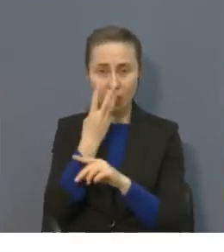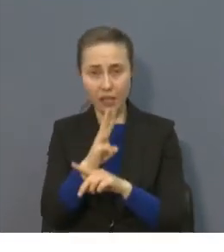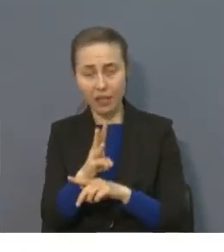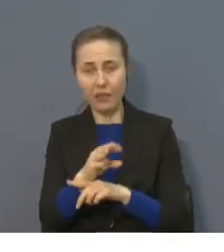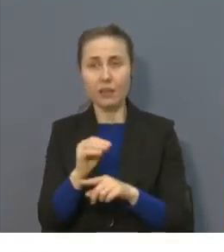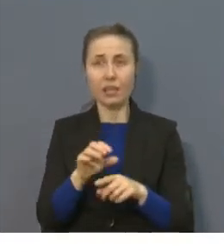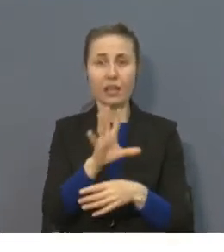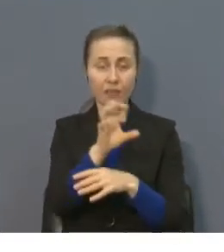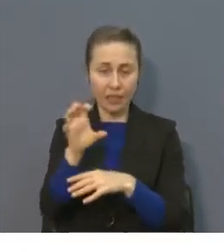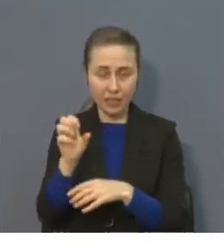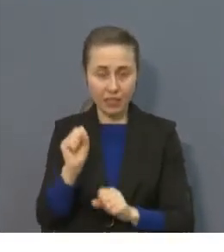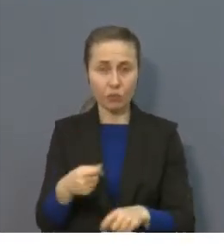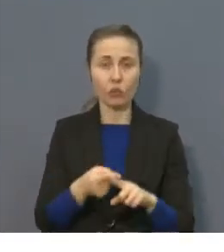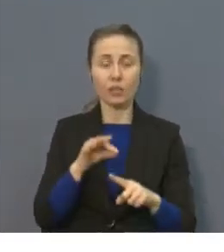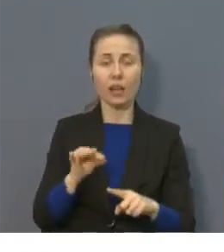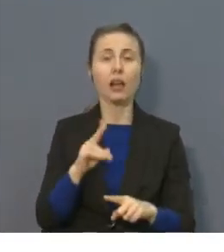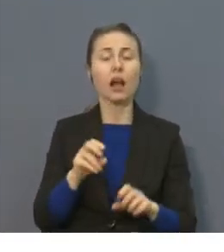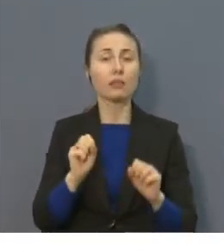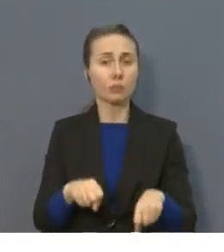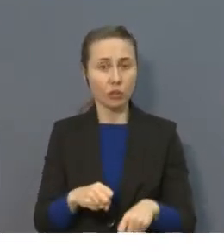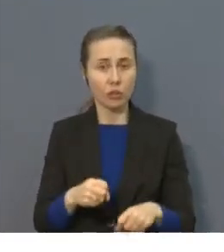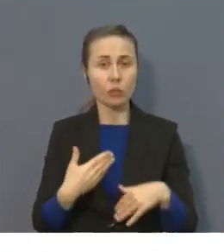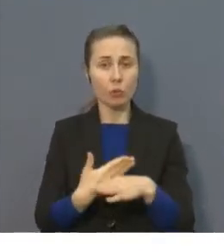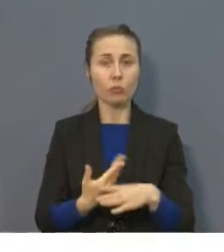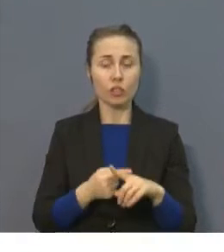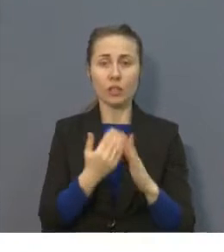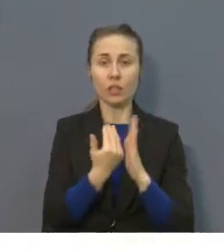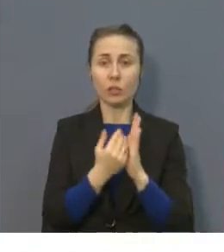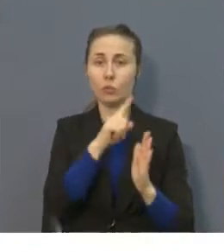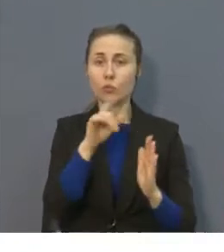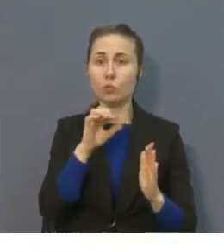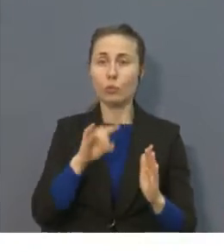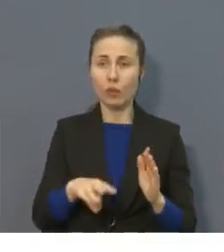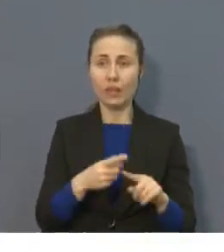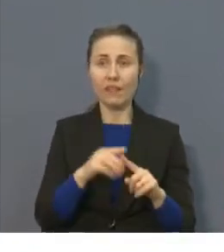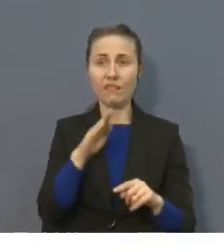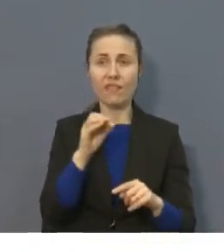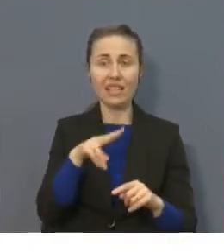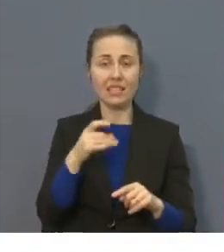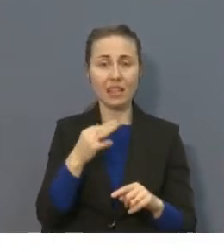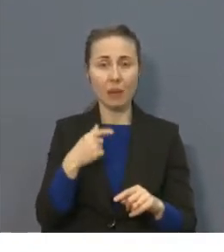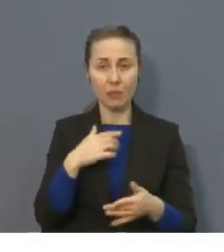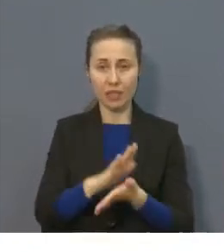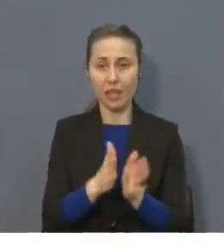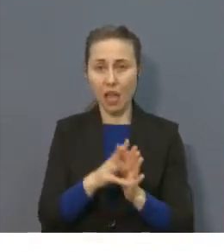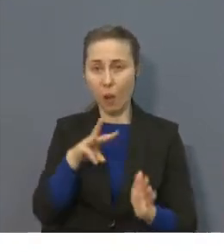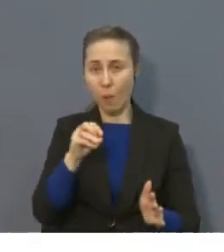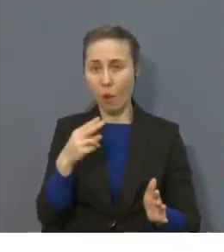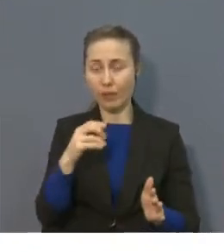Пандемияға байланысты жаңа да тәсіл шықты, ол онлайн съемкалар, яғни онлайн